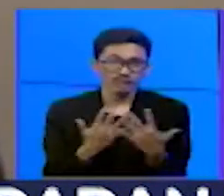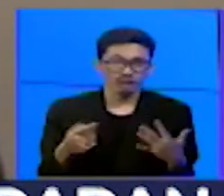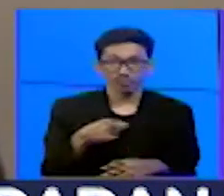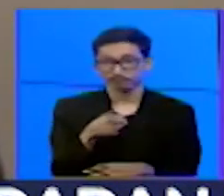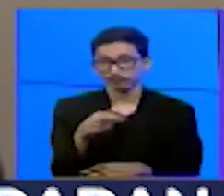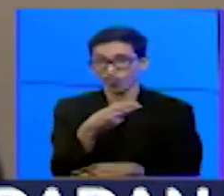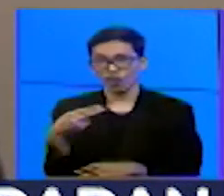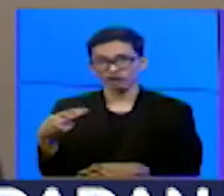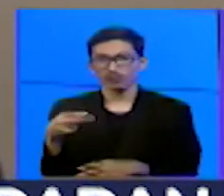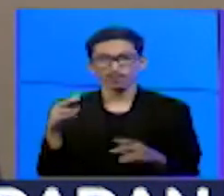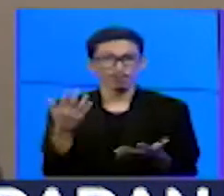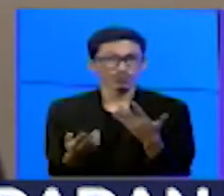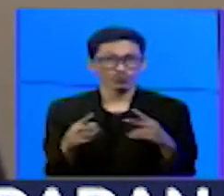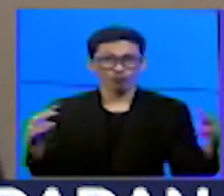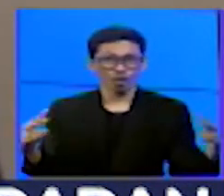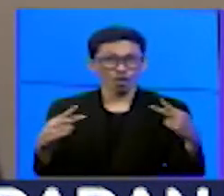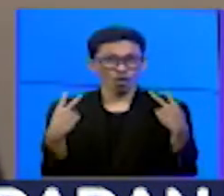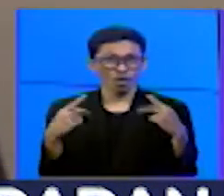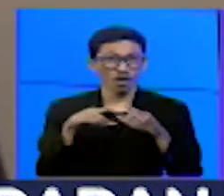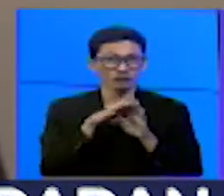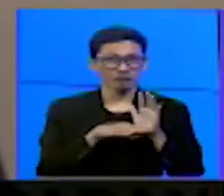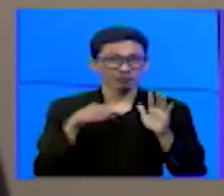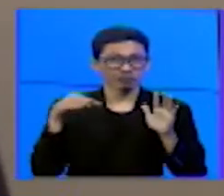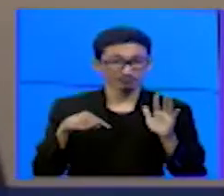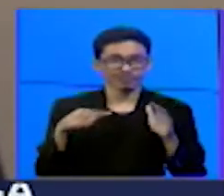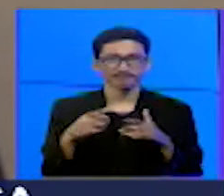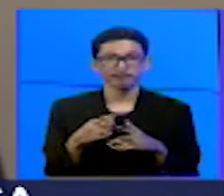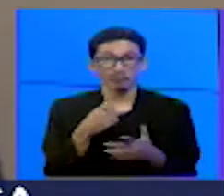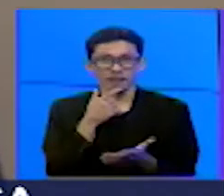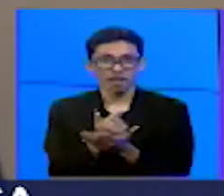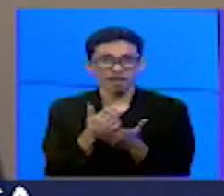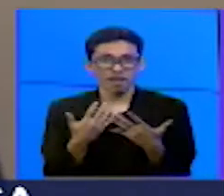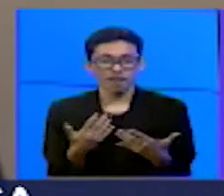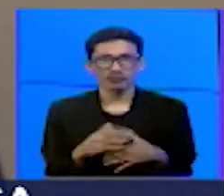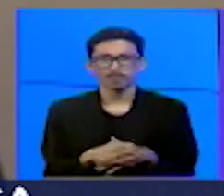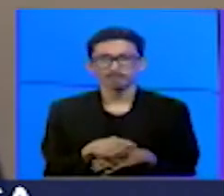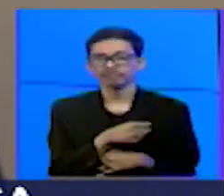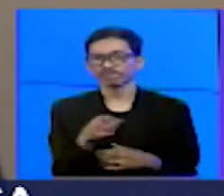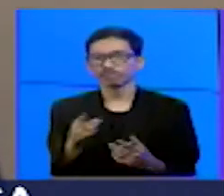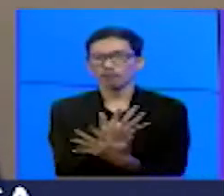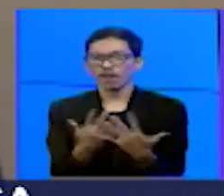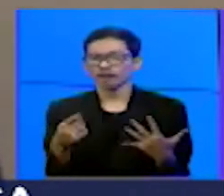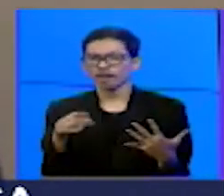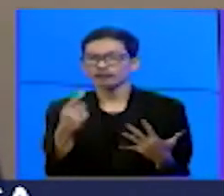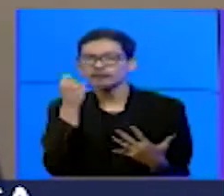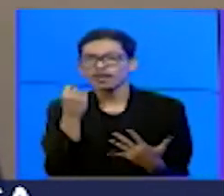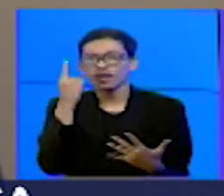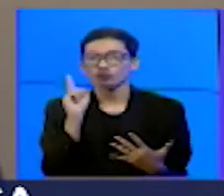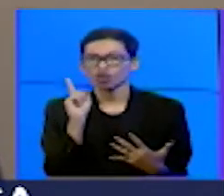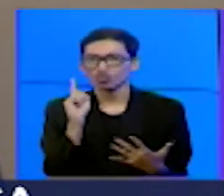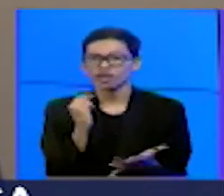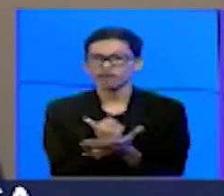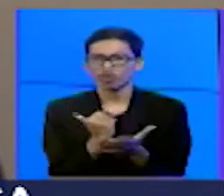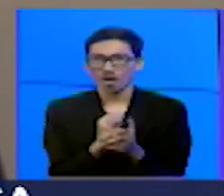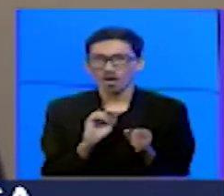Indonesia yang mungkin saat ini sedang menyaksikan acara ini, yang paling penting adalah kita perlu menyadari bahwa COVID-19 ini bukanlah